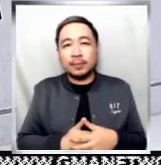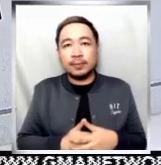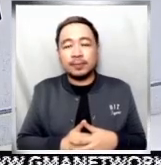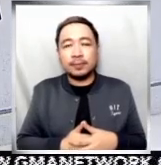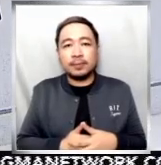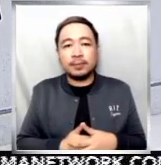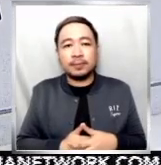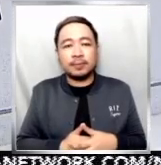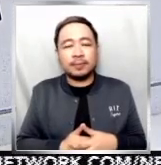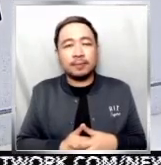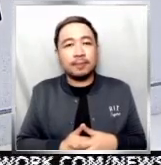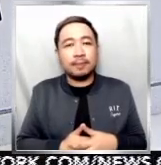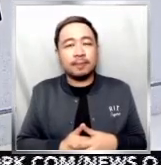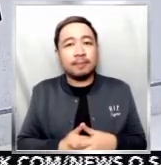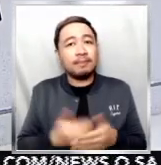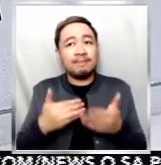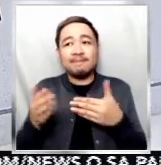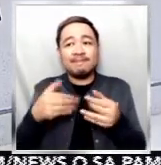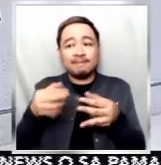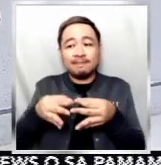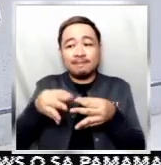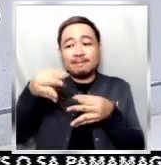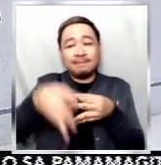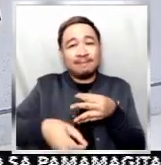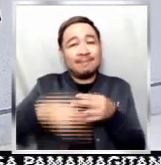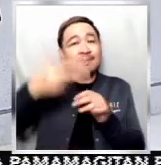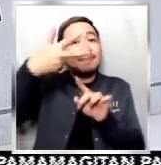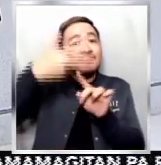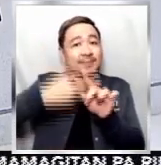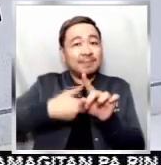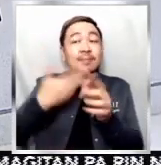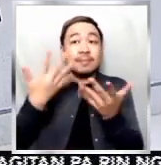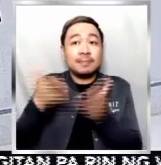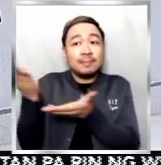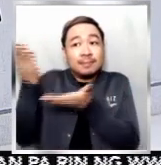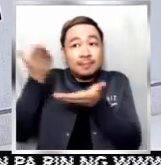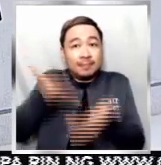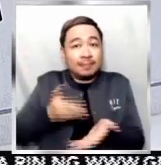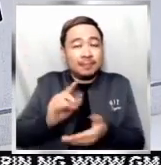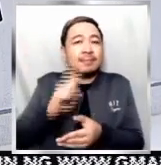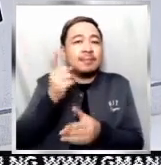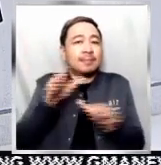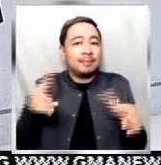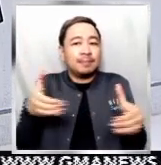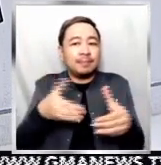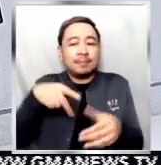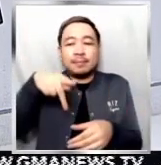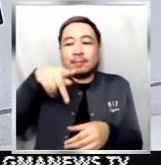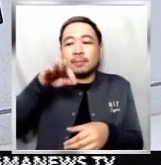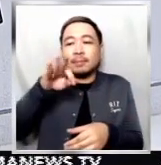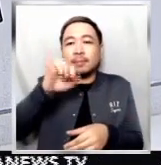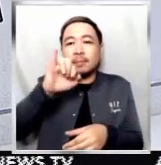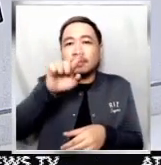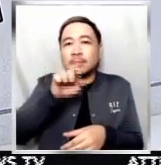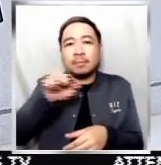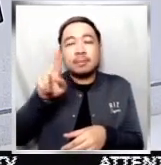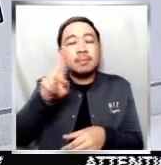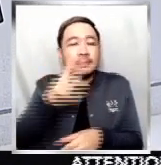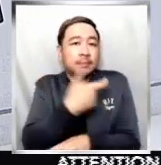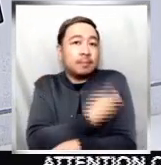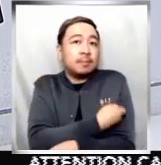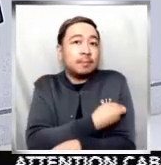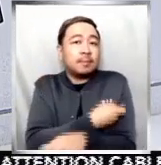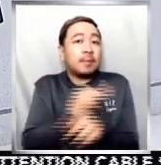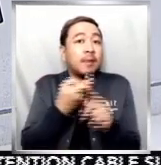Na-delay man ng mahigit tatlong buwan, nakarating na rin sa bansa ang unang batch ng Pfizer vaccines na galing sa COVAX facility, kung